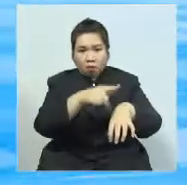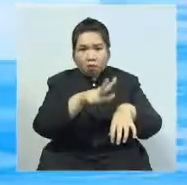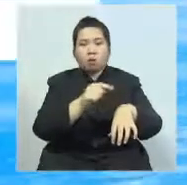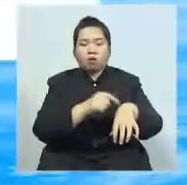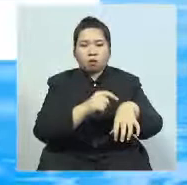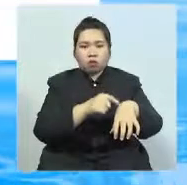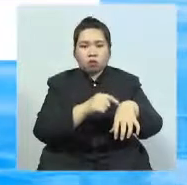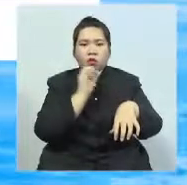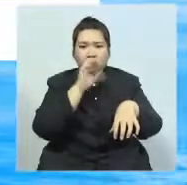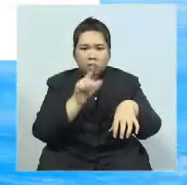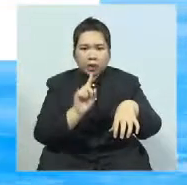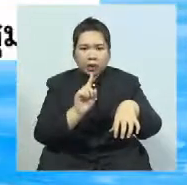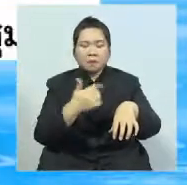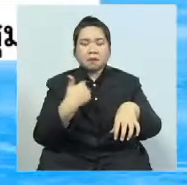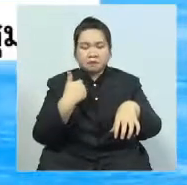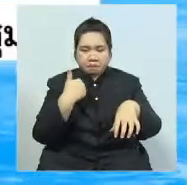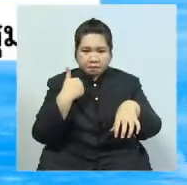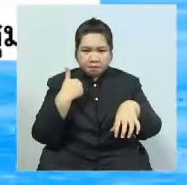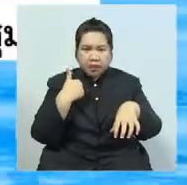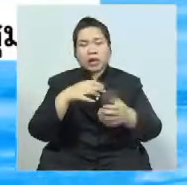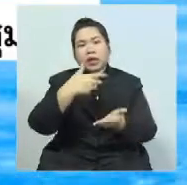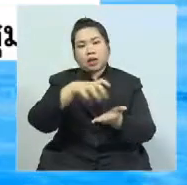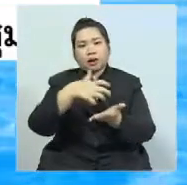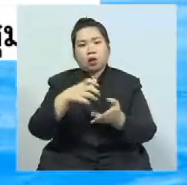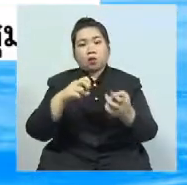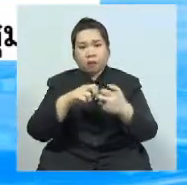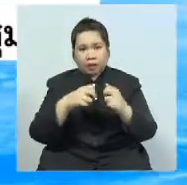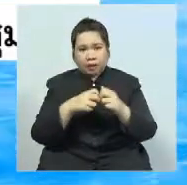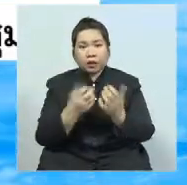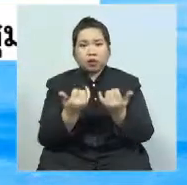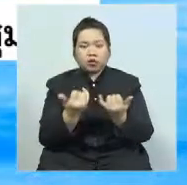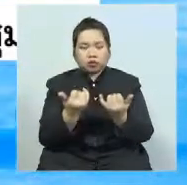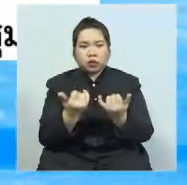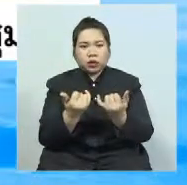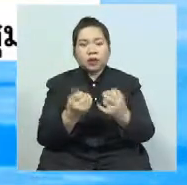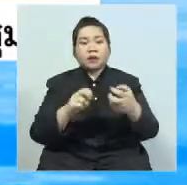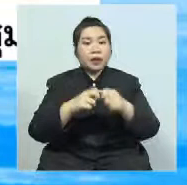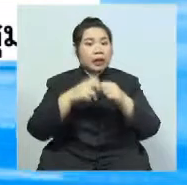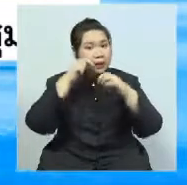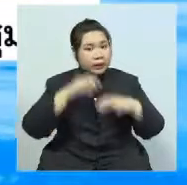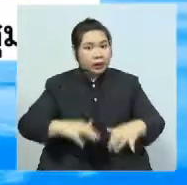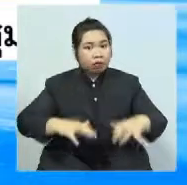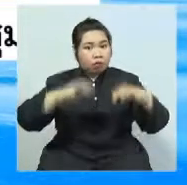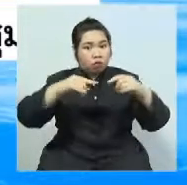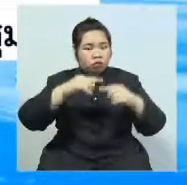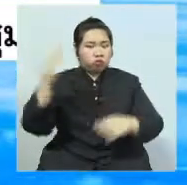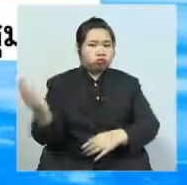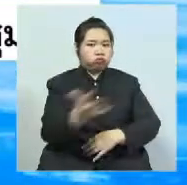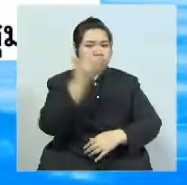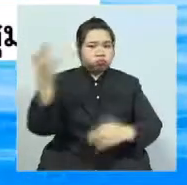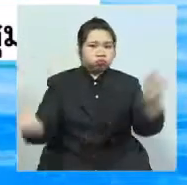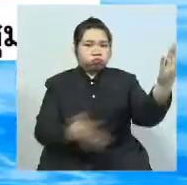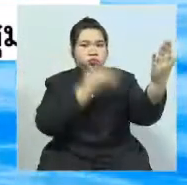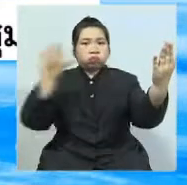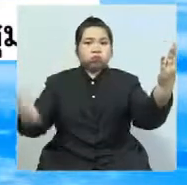ณภัยนะคะหรือว่าปภ.ก็ยังคงมีการรายงานนะคะว่าณขณะนี้เนี่ยสถานการณ์อุทกภัยจากร่องมรสุมกำลังแรงพาดผ่านภ